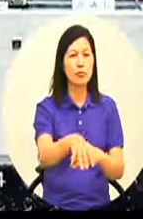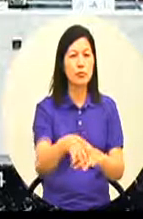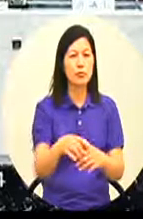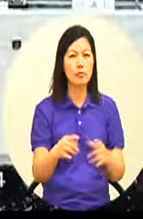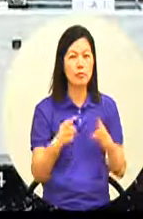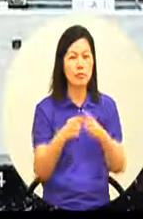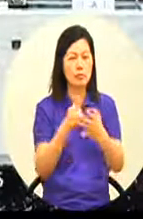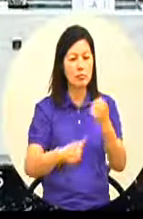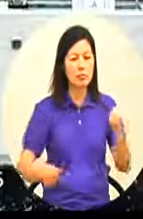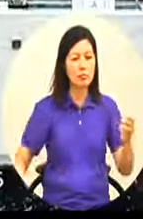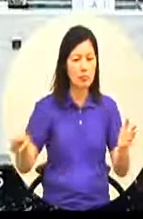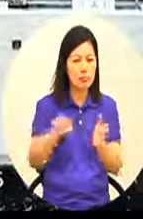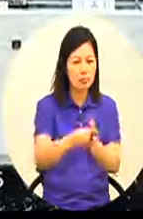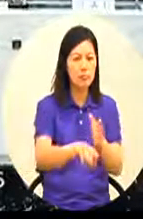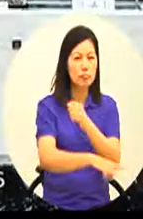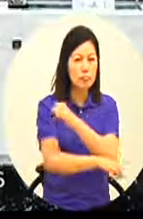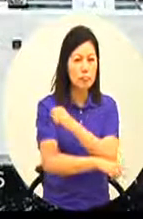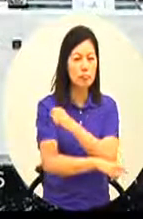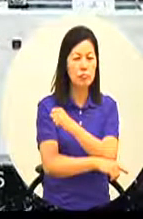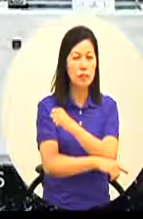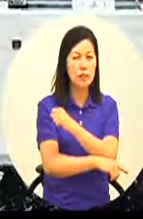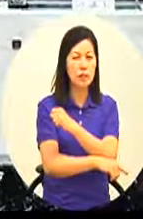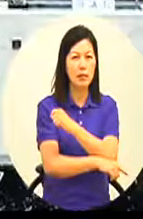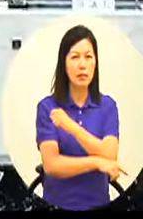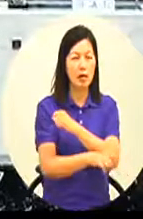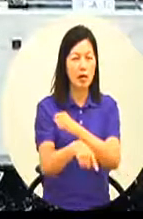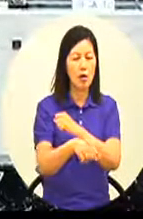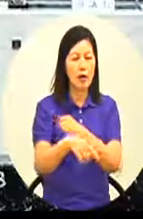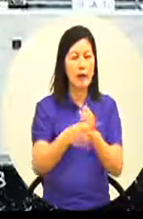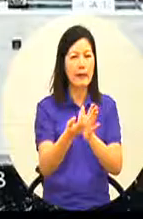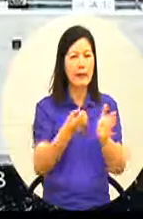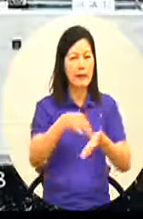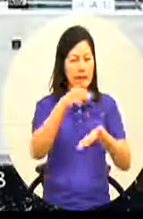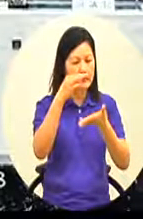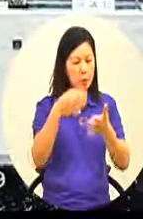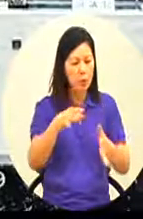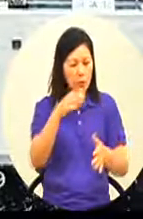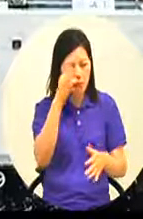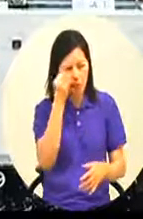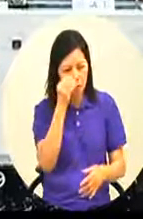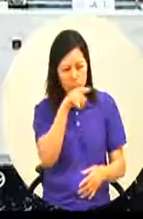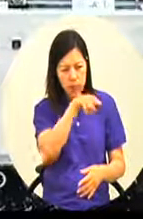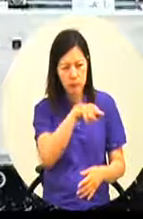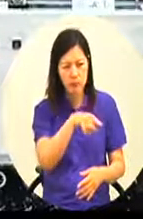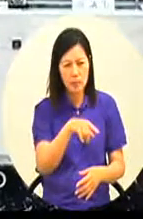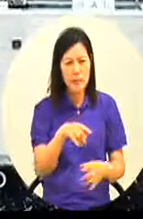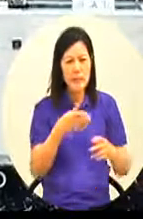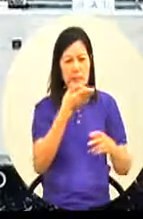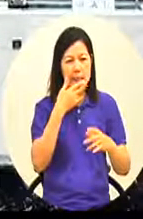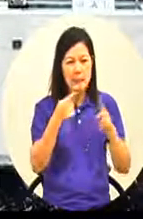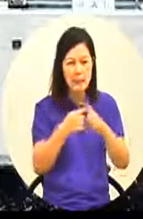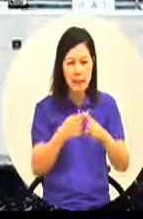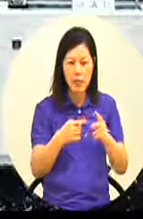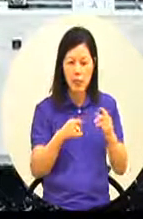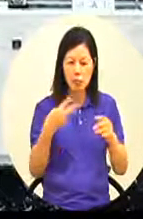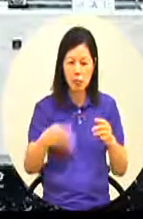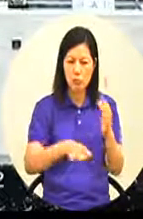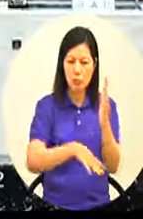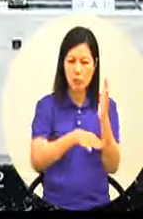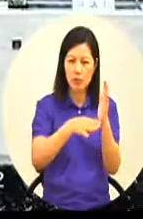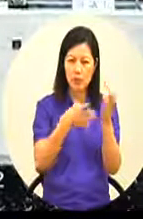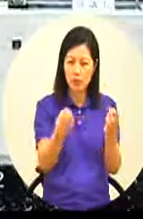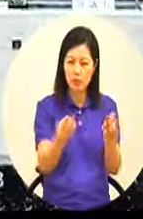一站啦，但是我伊当初讲的，我都有看到，但是私人的机关拢无饮水呢，他的地势是比